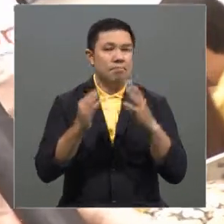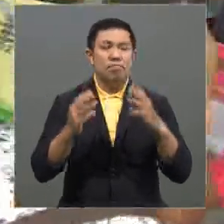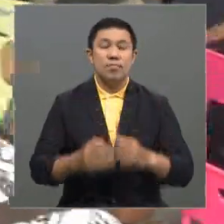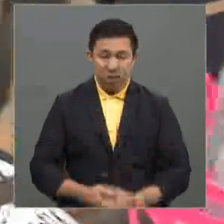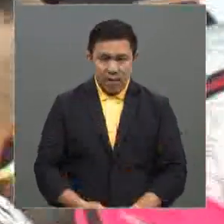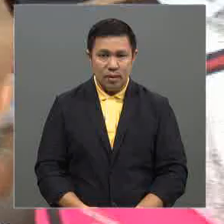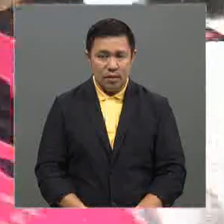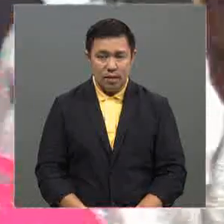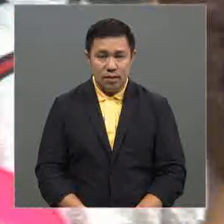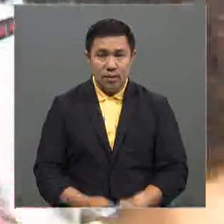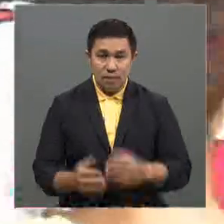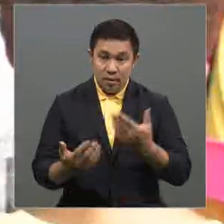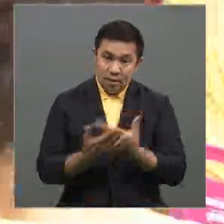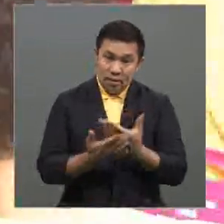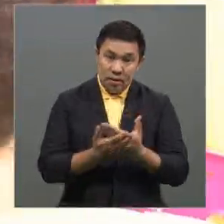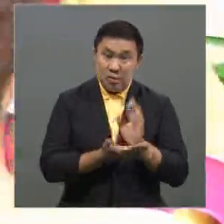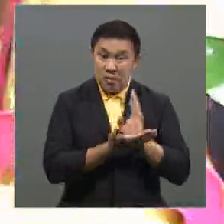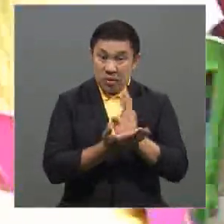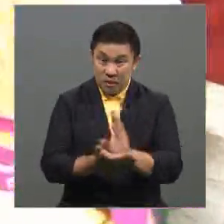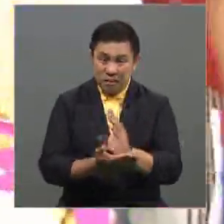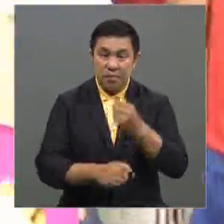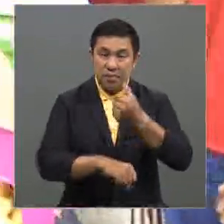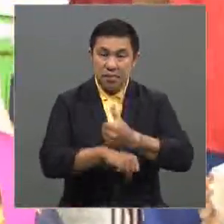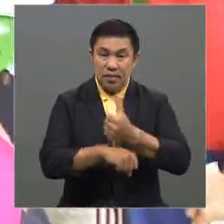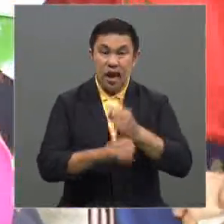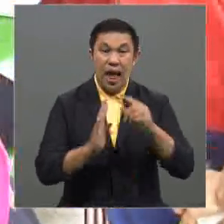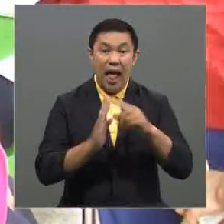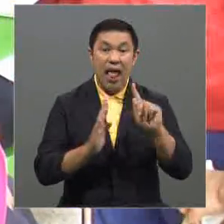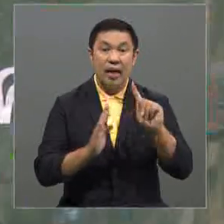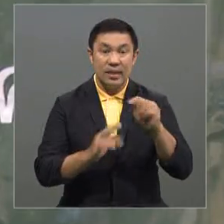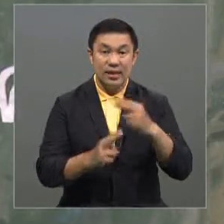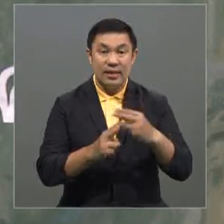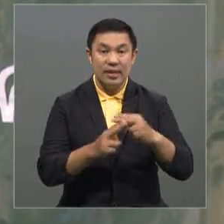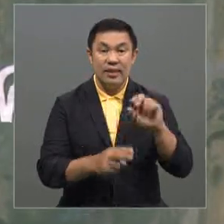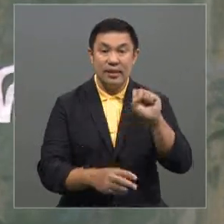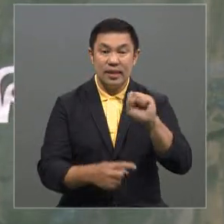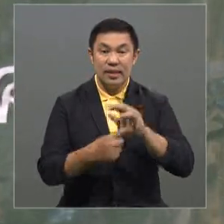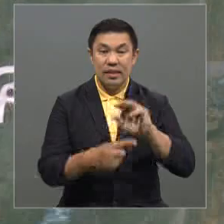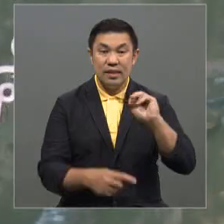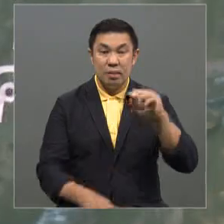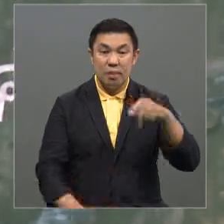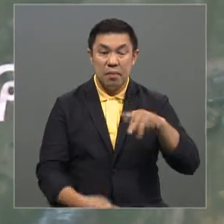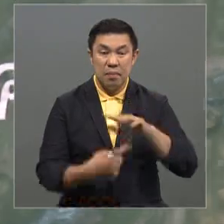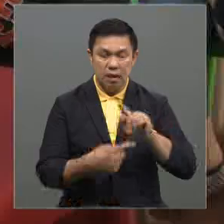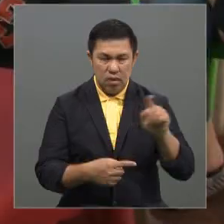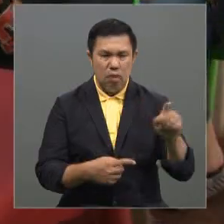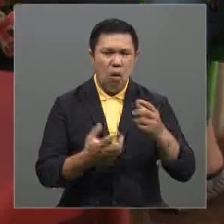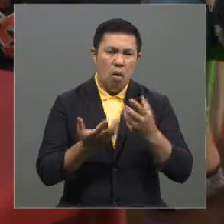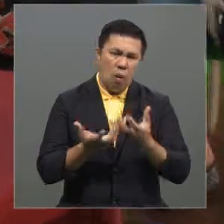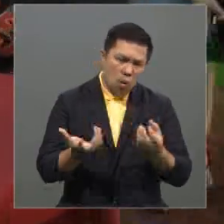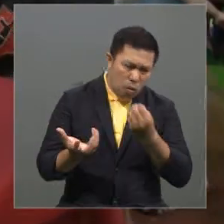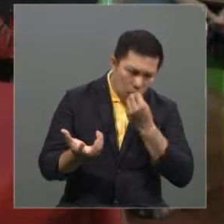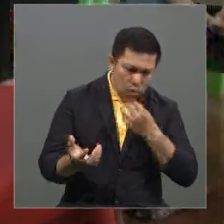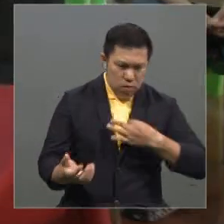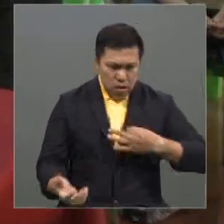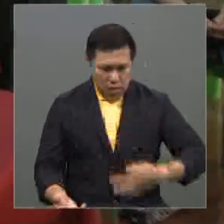ขณะที่เรื่องของการบริจาคผู้อำนวยการสำนักงานเขตสัมพันธวงศ์ก็บอกแล้วนะครับว่าเรื่องของอาหารเรื่องของเสื้อผ้า